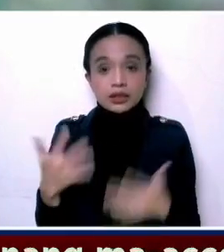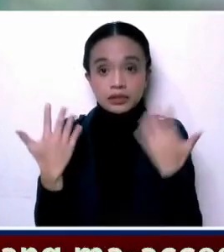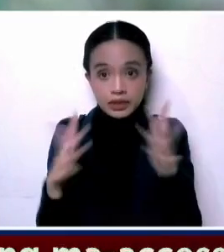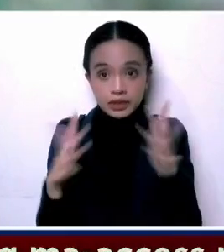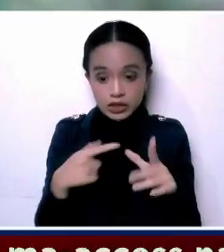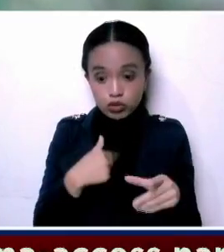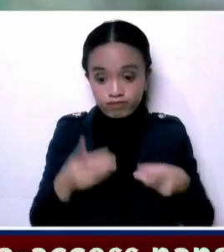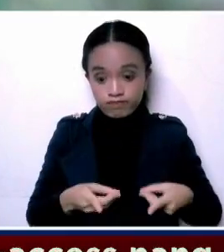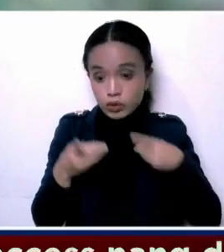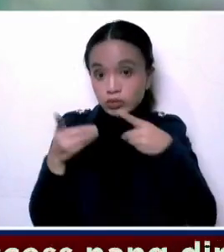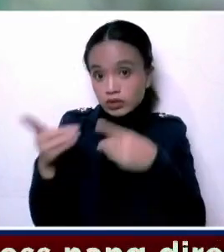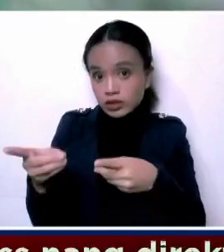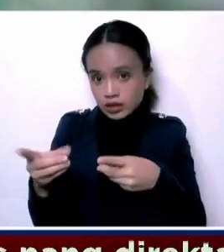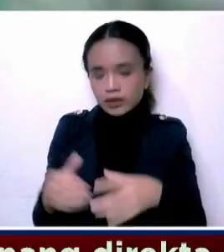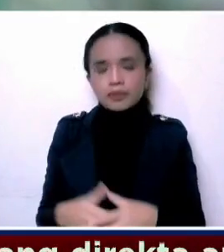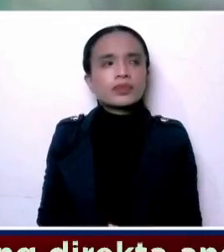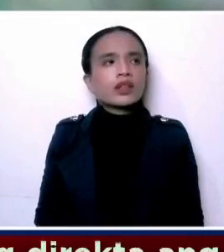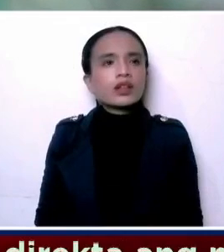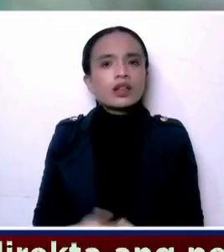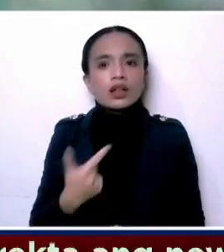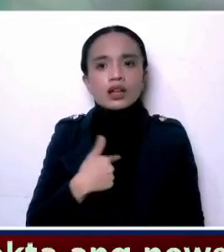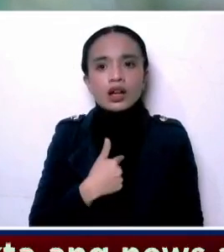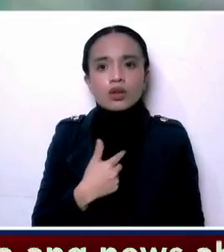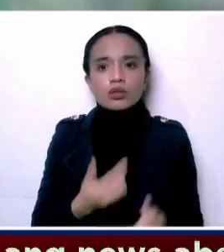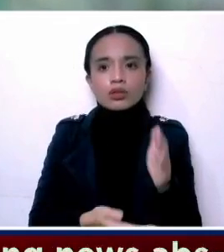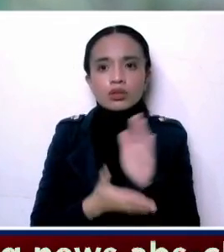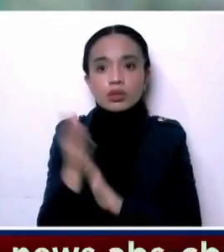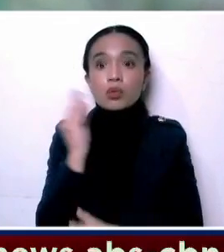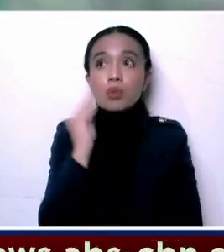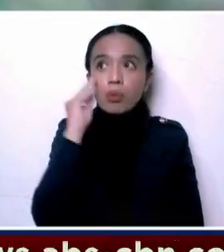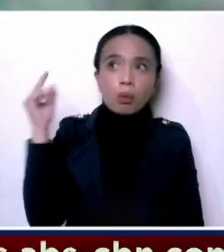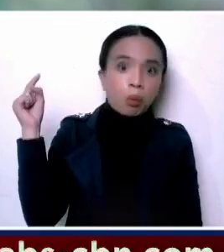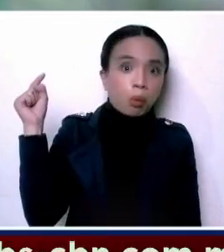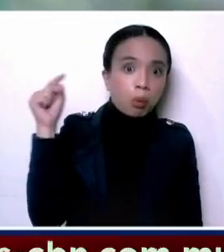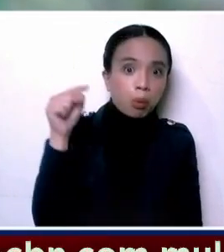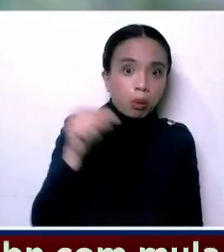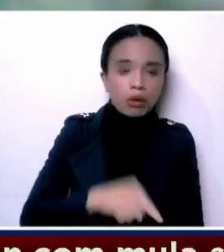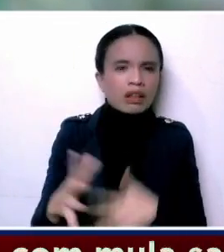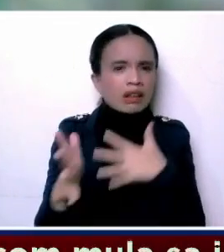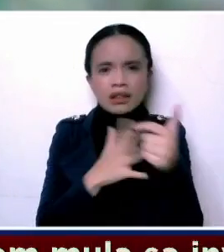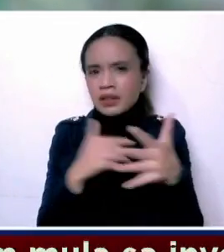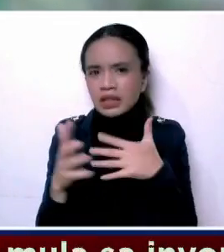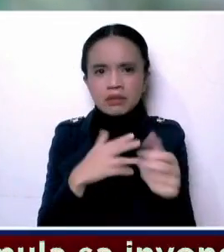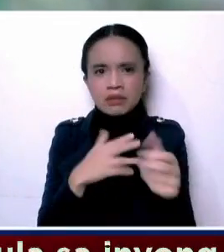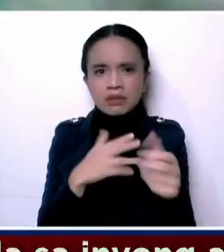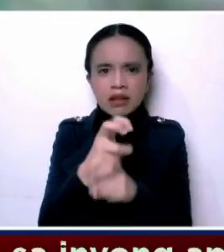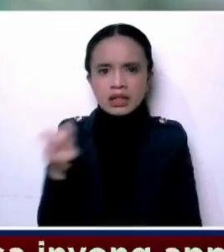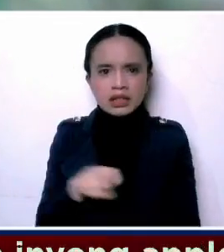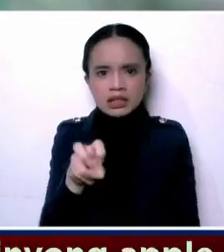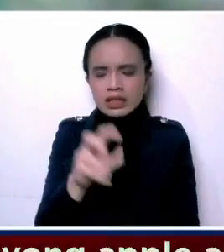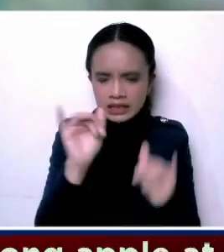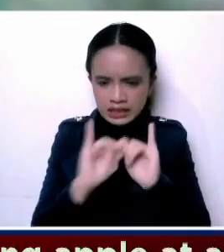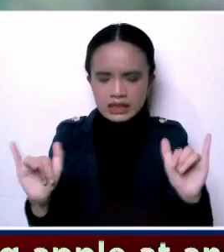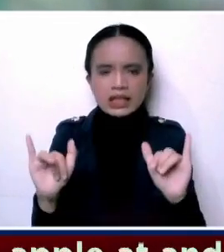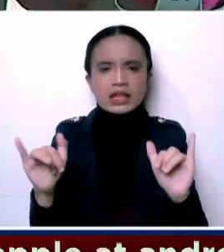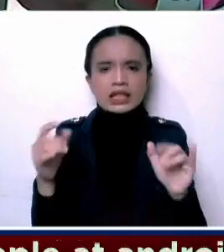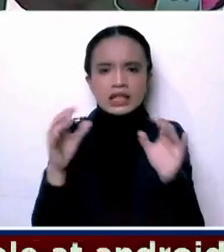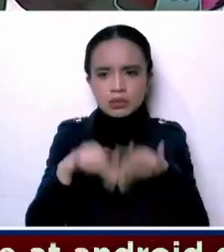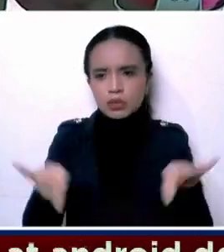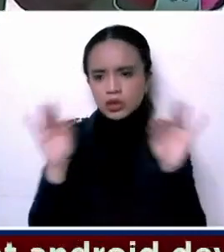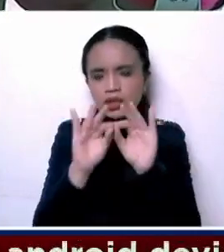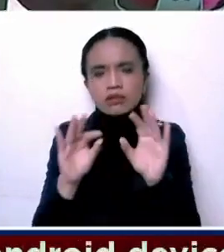pag-donate, nag-uwi pa po kami paparito. Kahit po'y mahirap ang biyahe, pinipilit natin para po'y makatulong sa